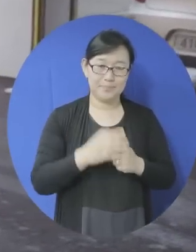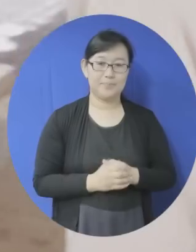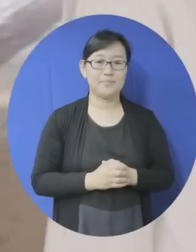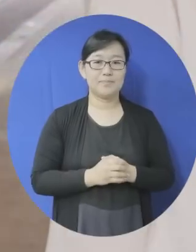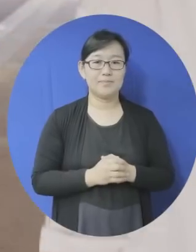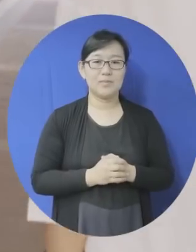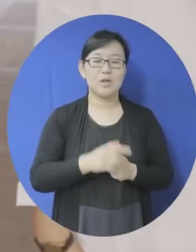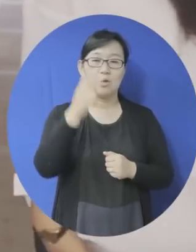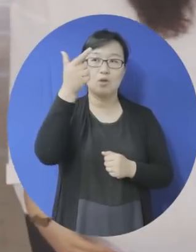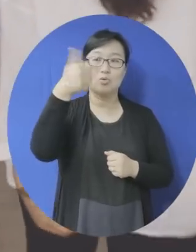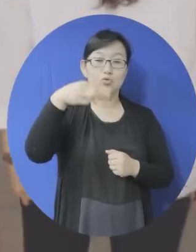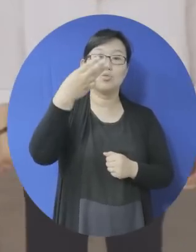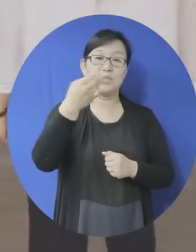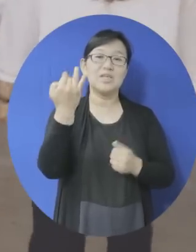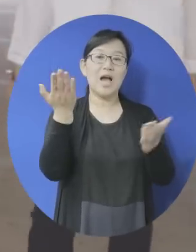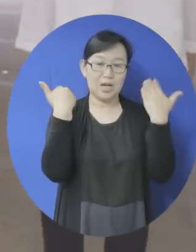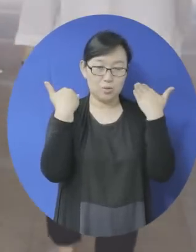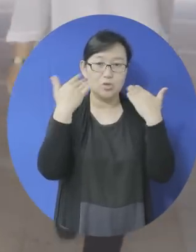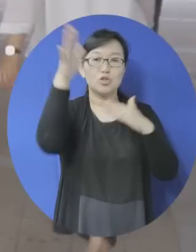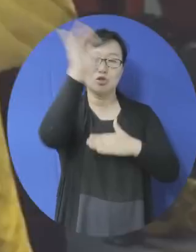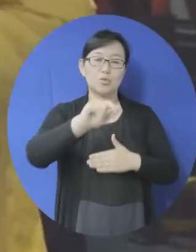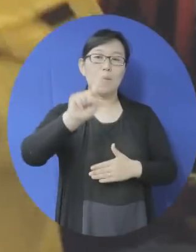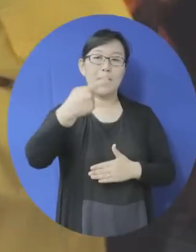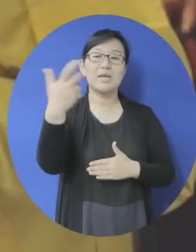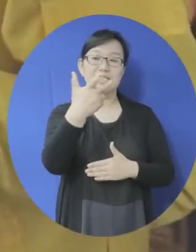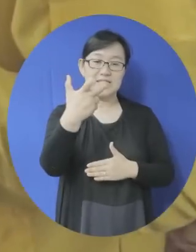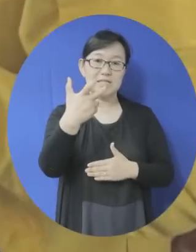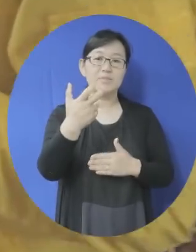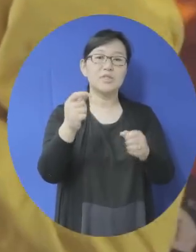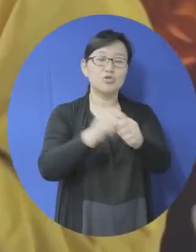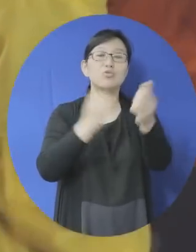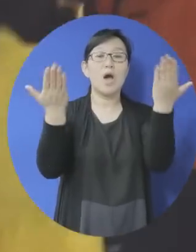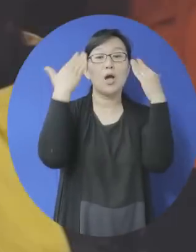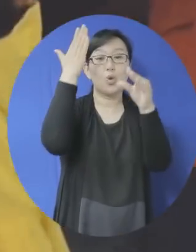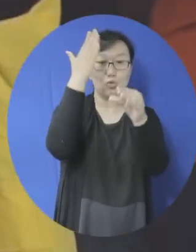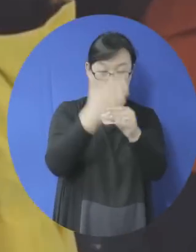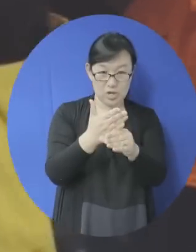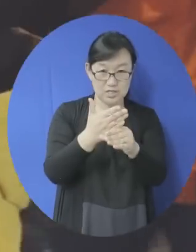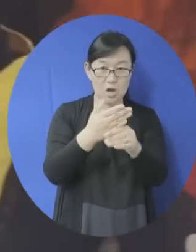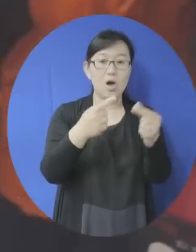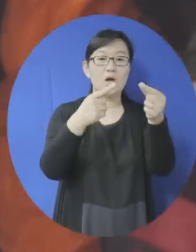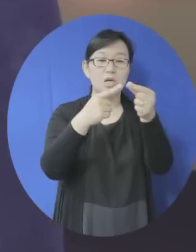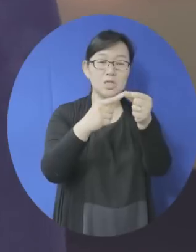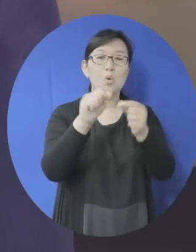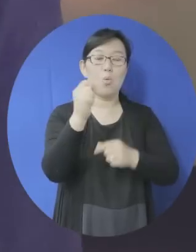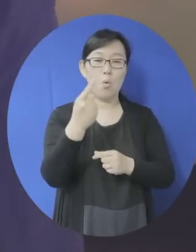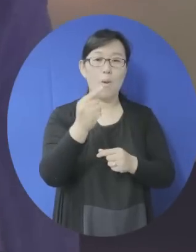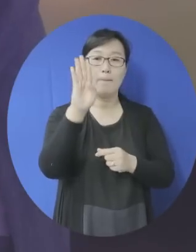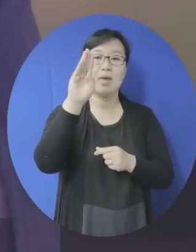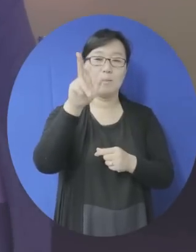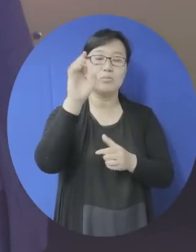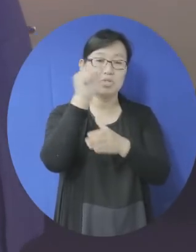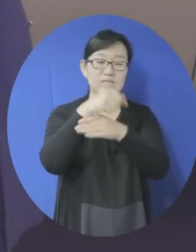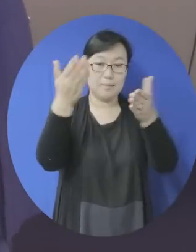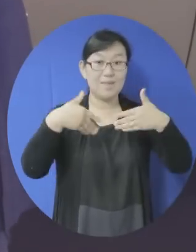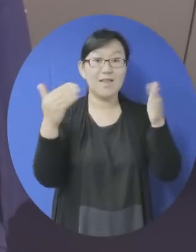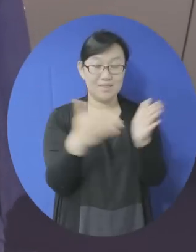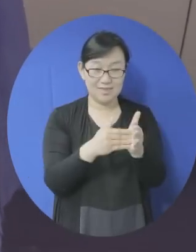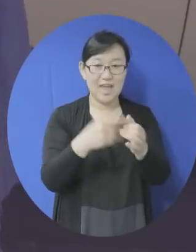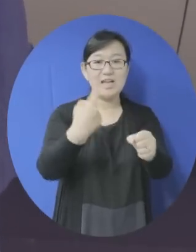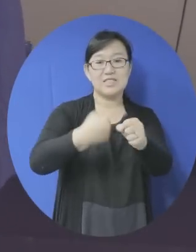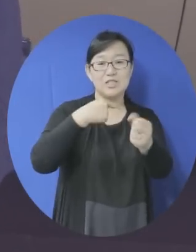살펴볼까요? 세종누리학교는 전국 170여 개 특수학교 중 제1호로 BF 인증을